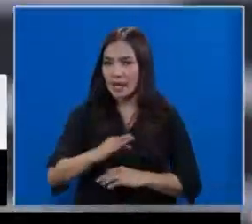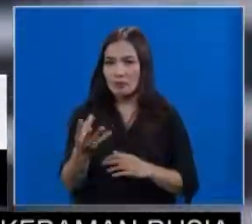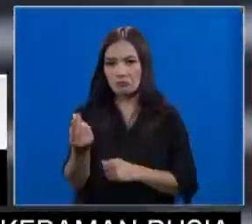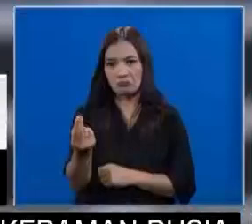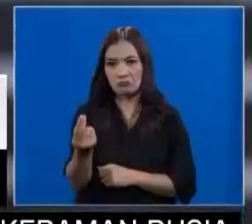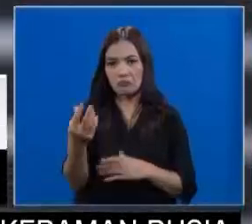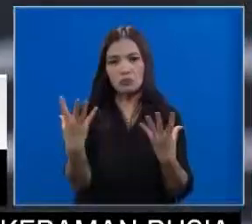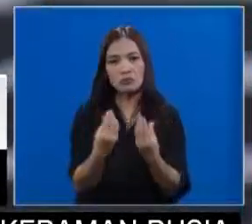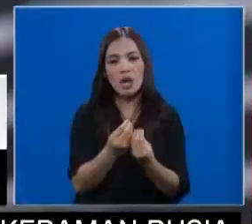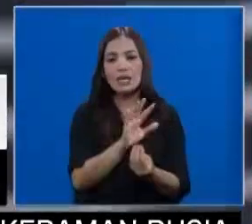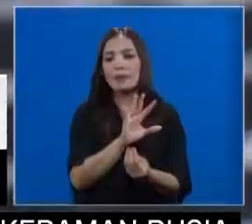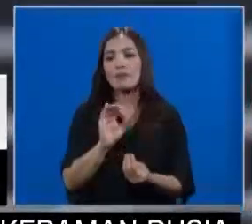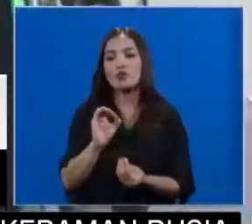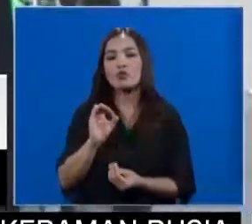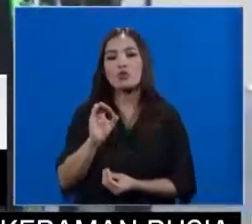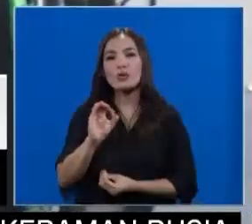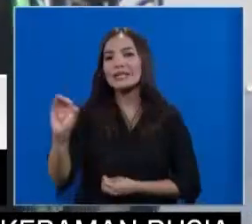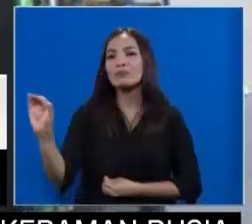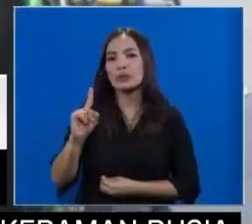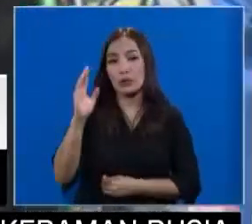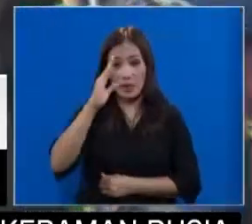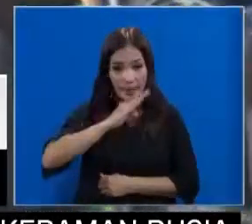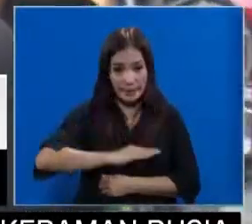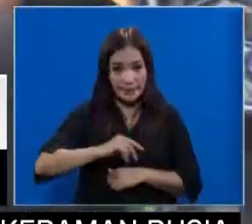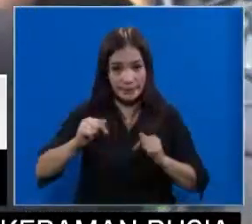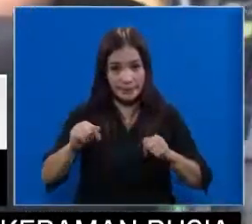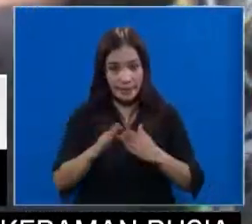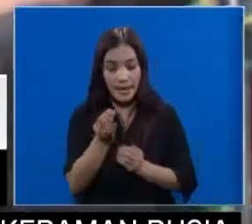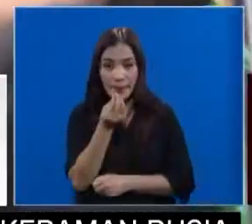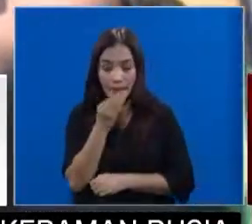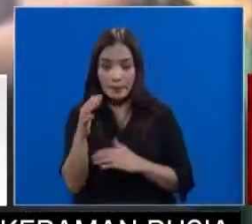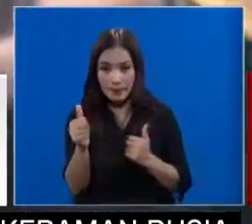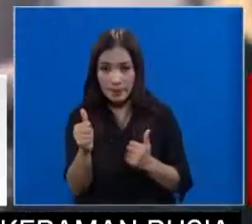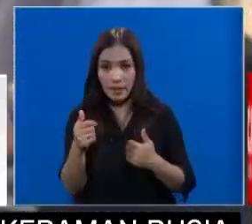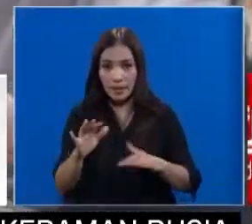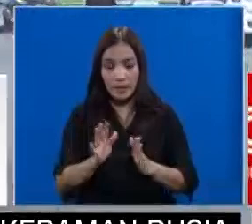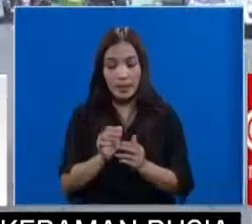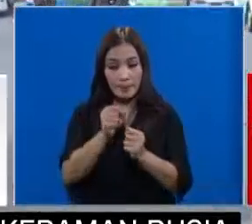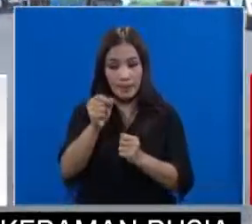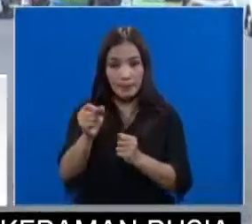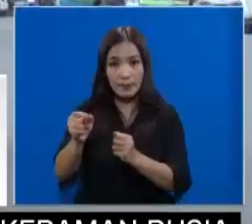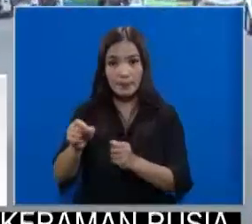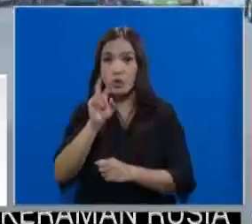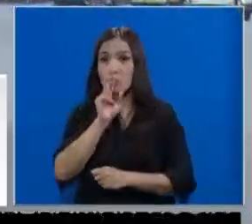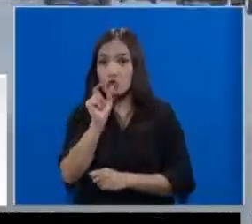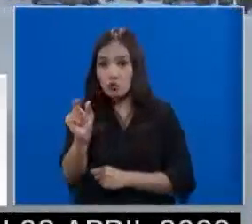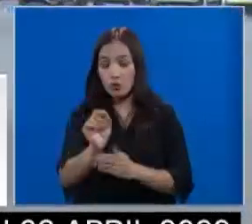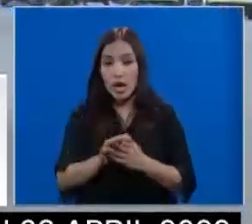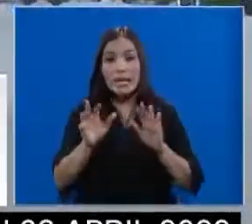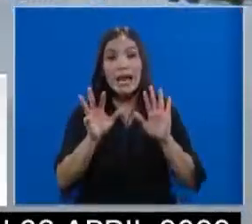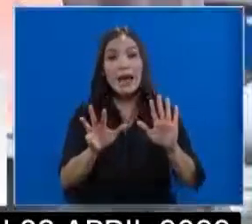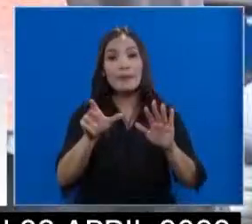rata-rata Rp50.000 per hari. Selain bisa untuk makan, kadang Israel bisa membelikan jajan untuk 8 orang